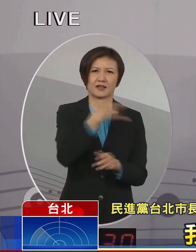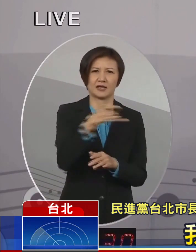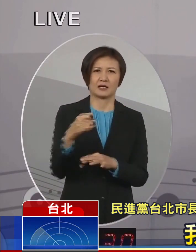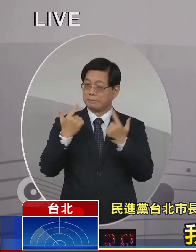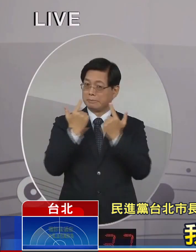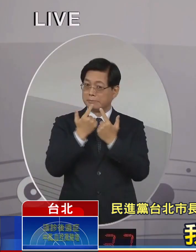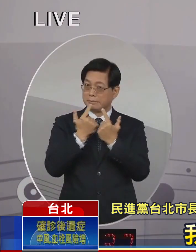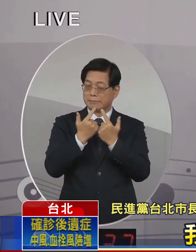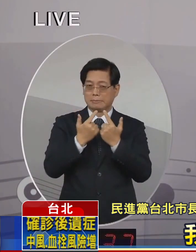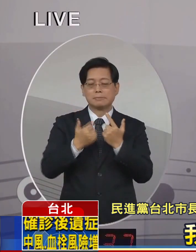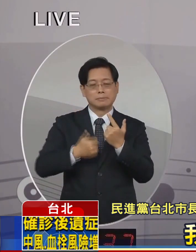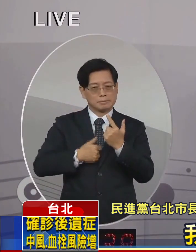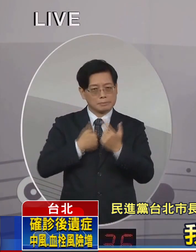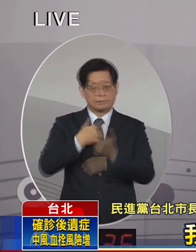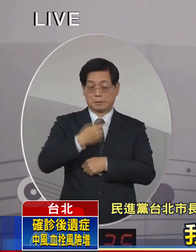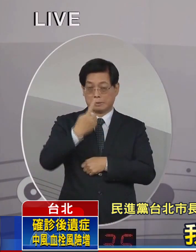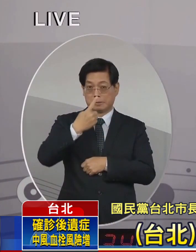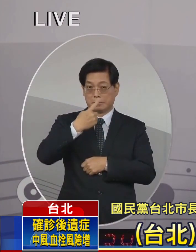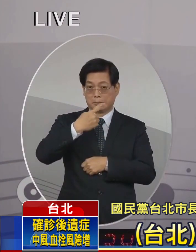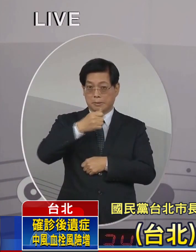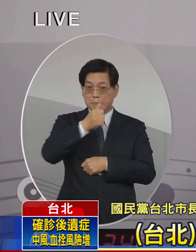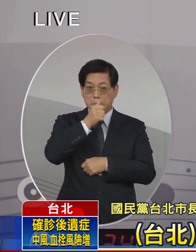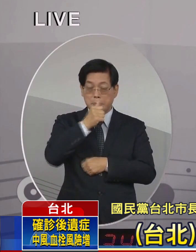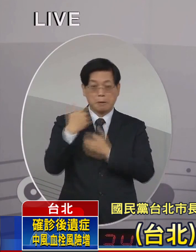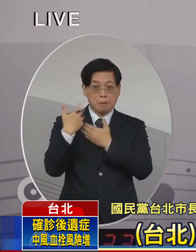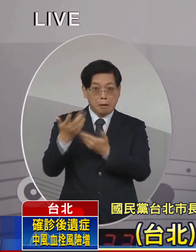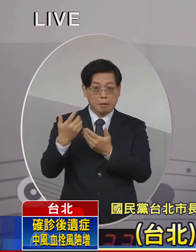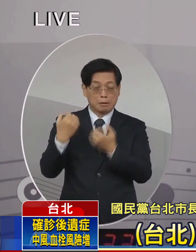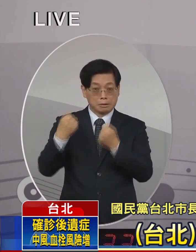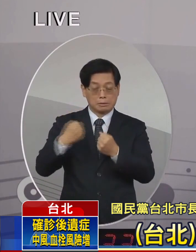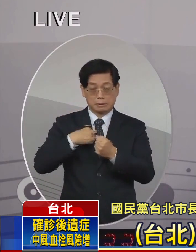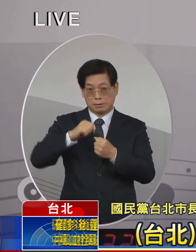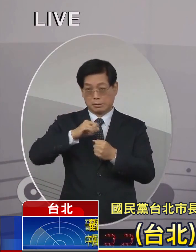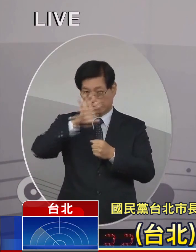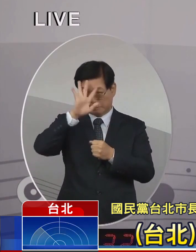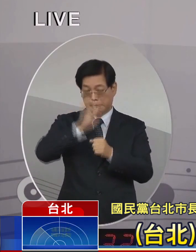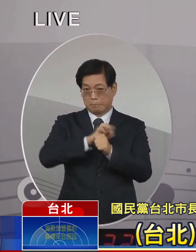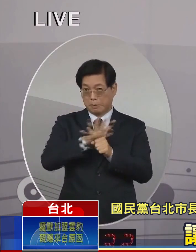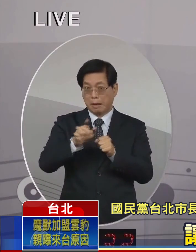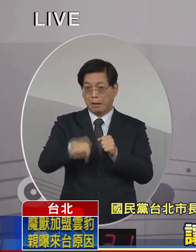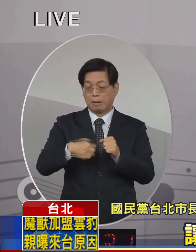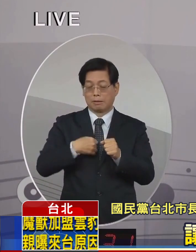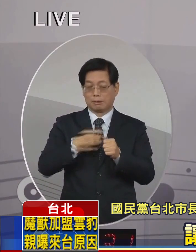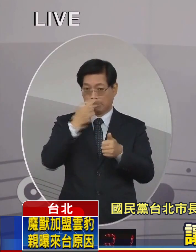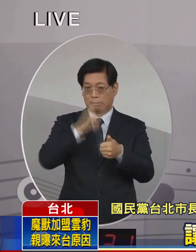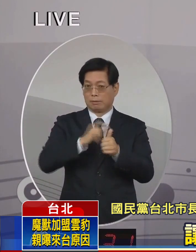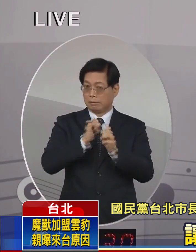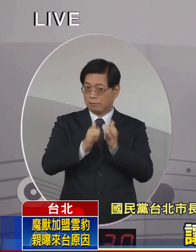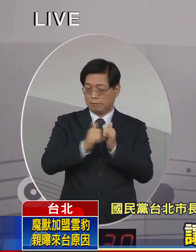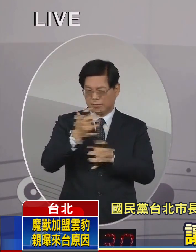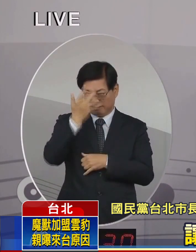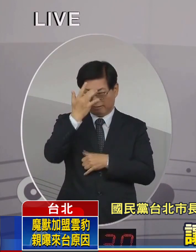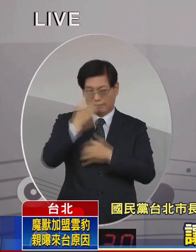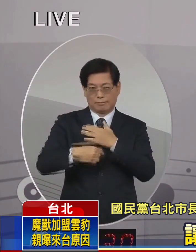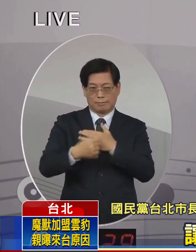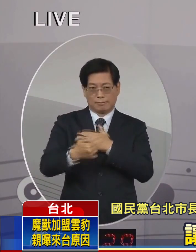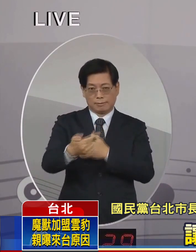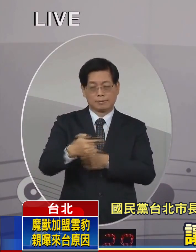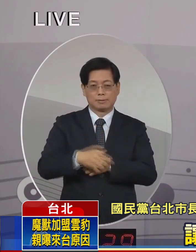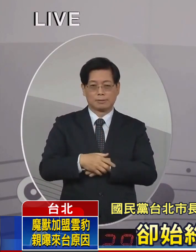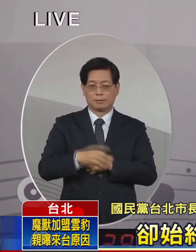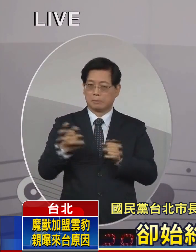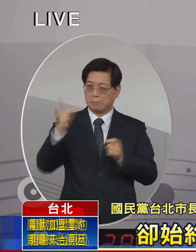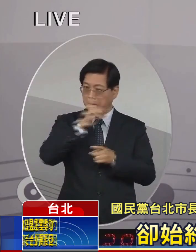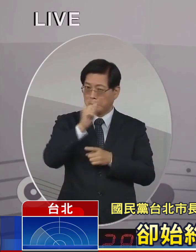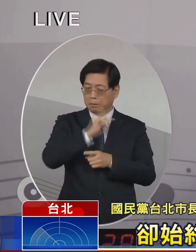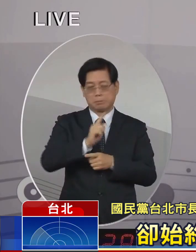没有必要。 绝对不能交给那个在疫情中让人民遭遇困难与伤害，却